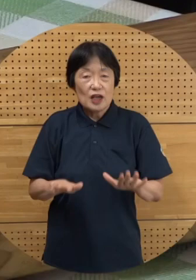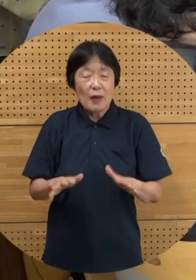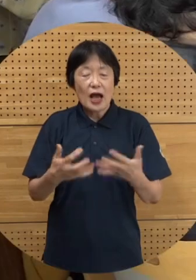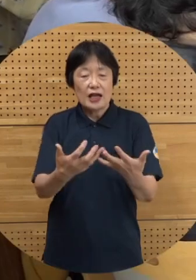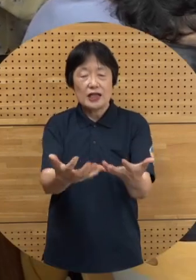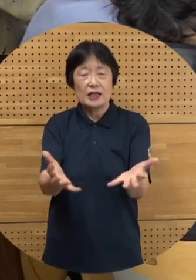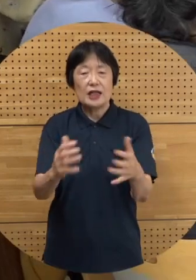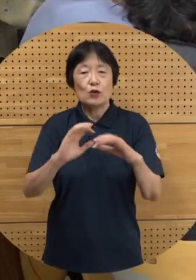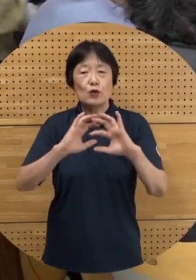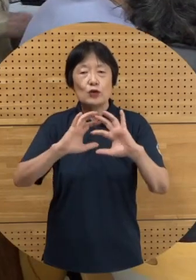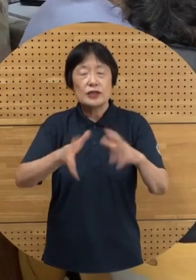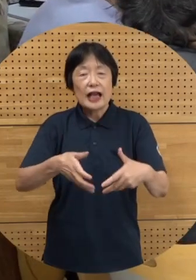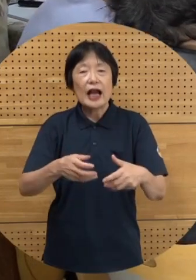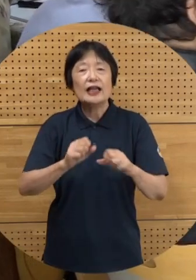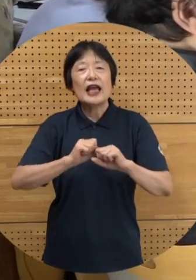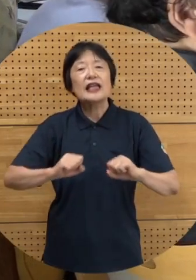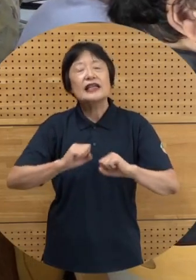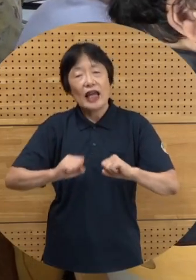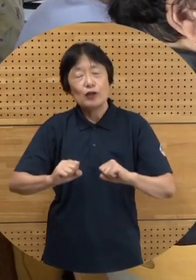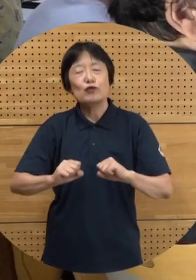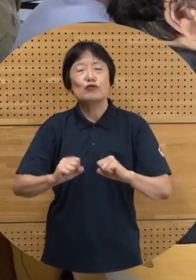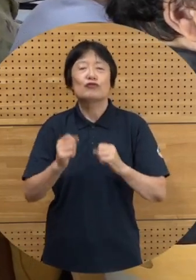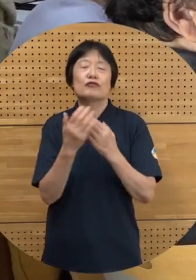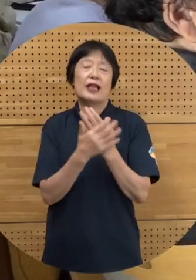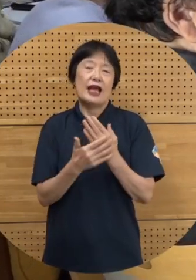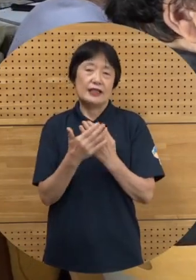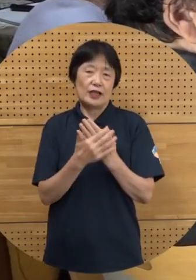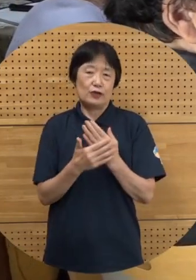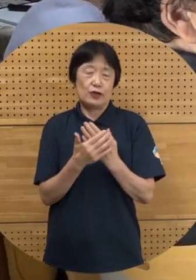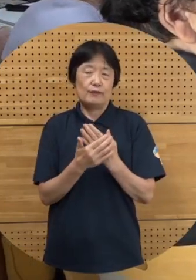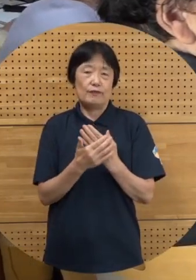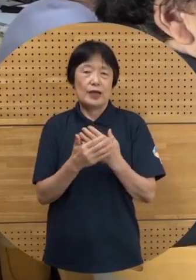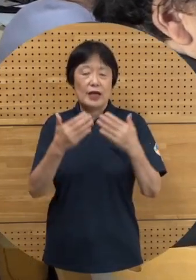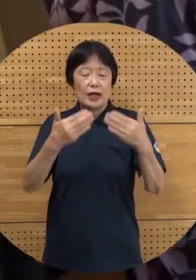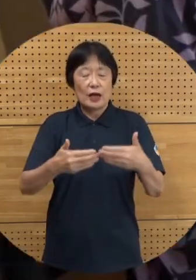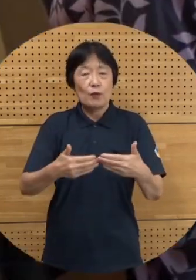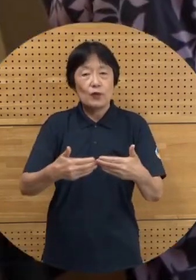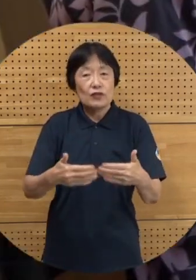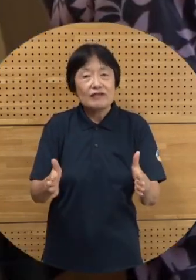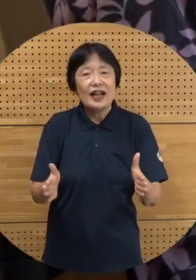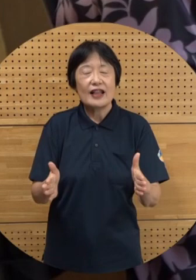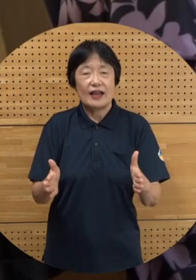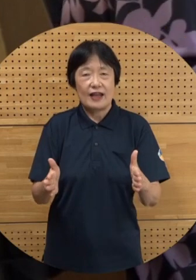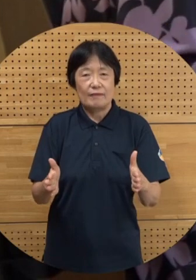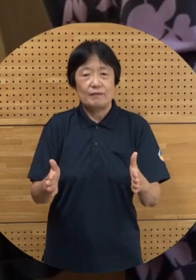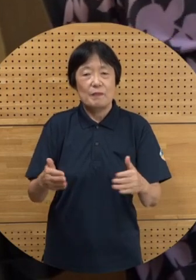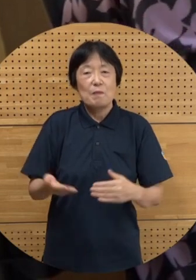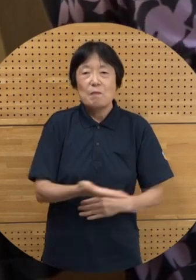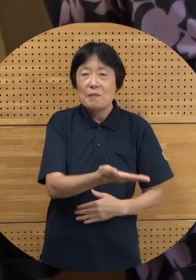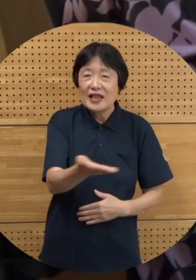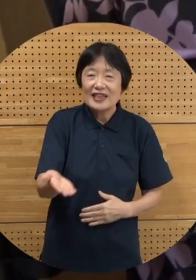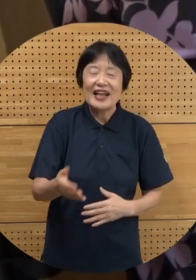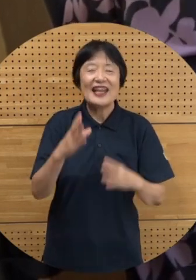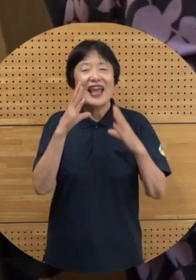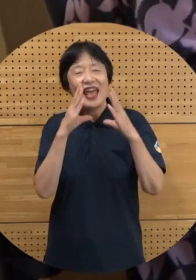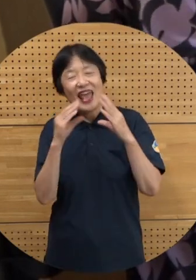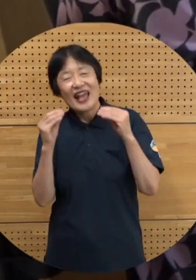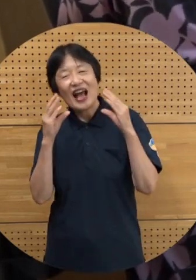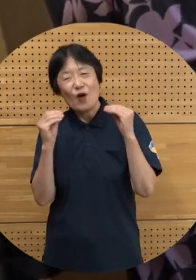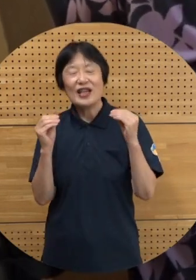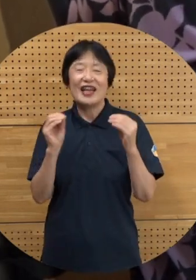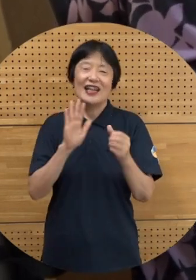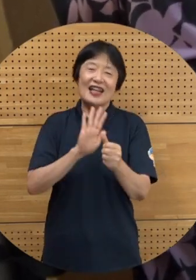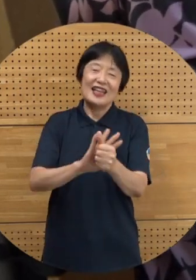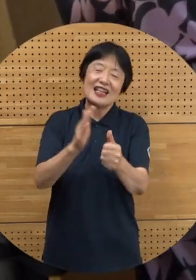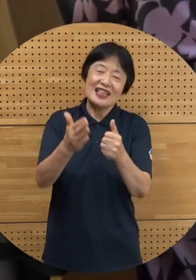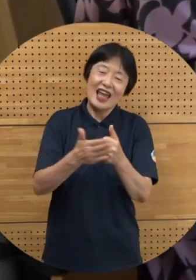界で生きてるっていうことを大切に、壁を作らずにみんなで笑い合って助け